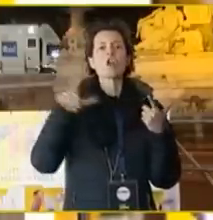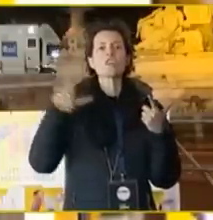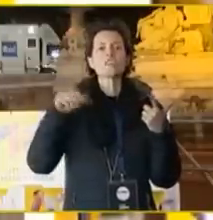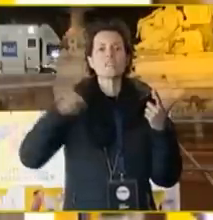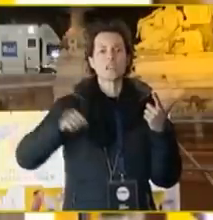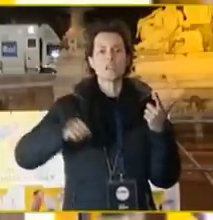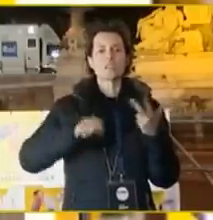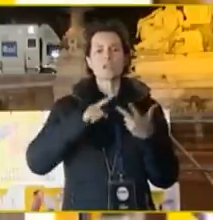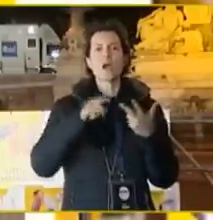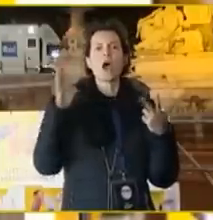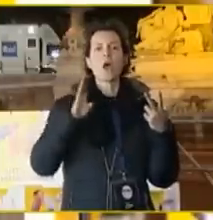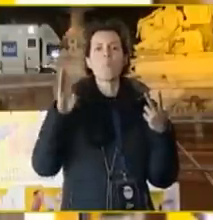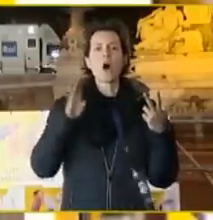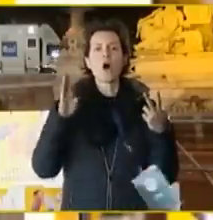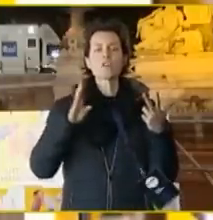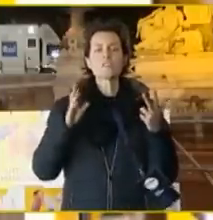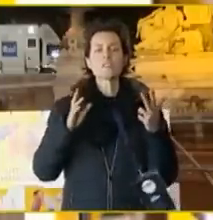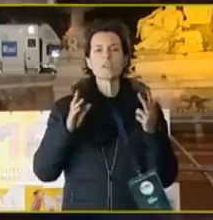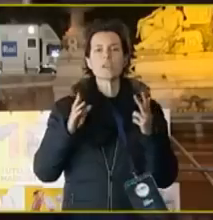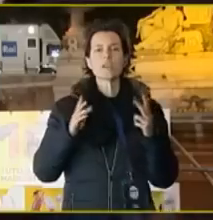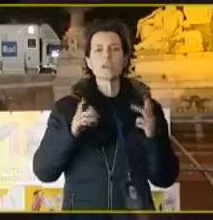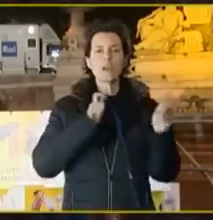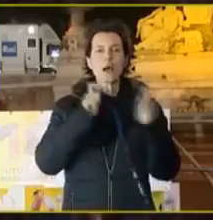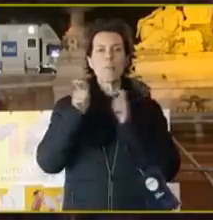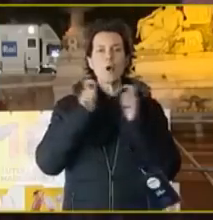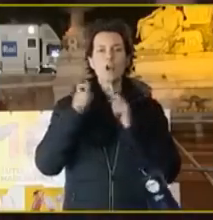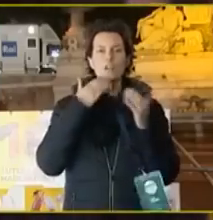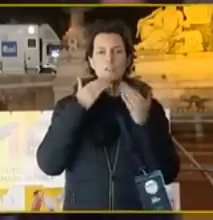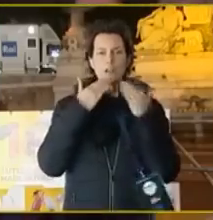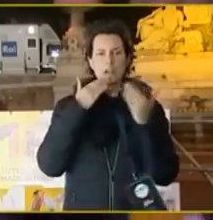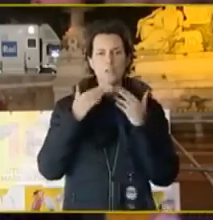o la Boschi ai rapporti col Parlamento.